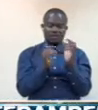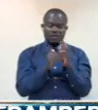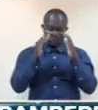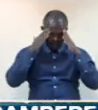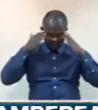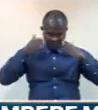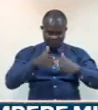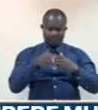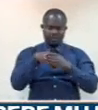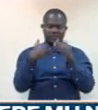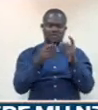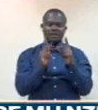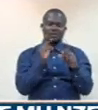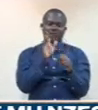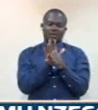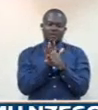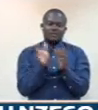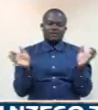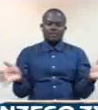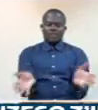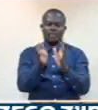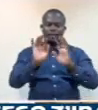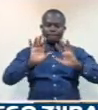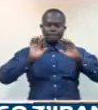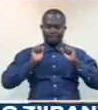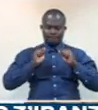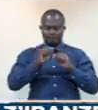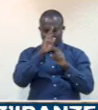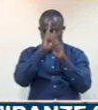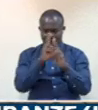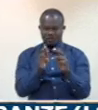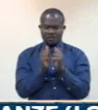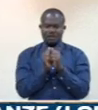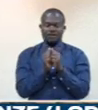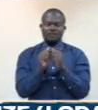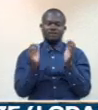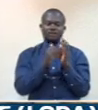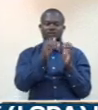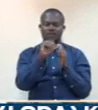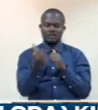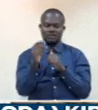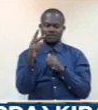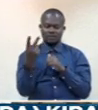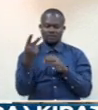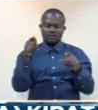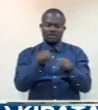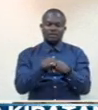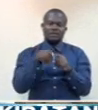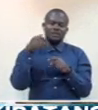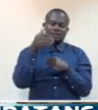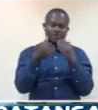gushyira imbaraga mu kwegera abaturage no kubakangura kukirinda nukumvira ikindi cya kabiri ngira nk'uko mwagiye